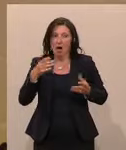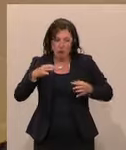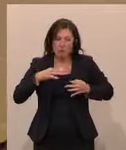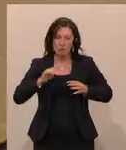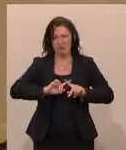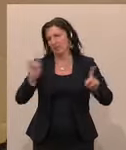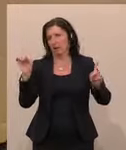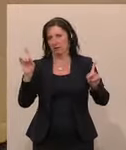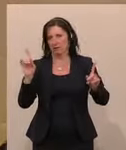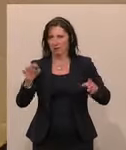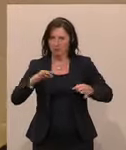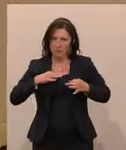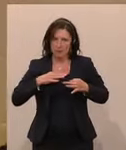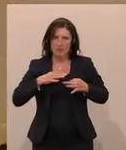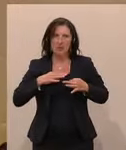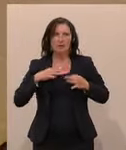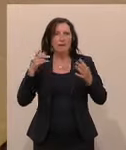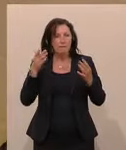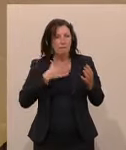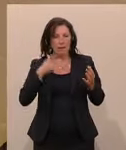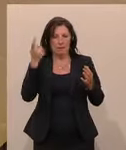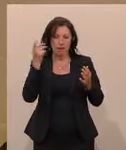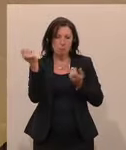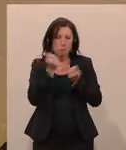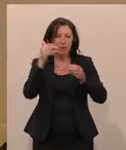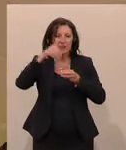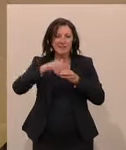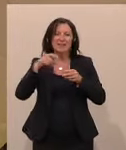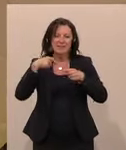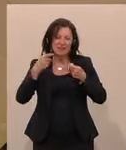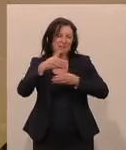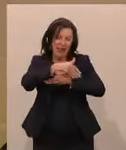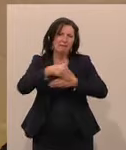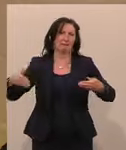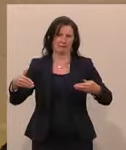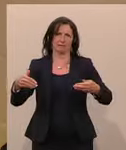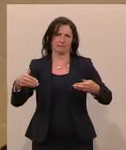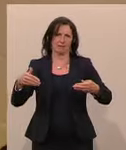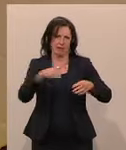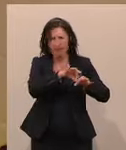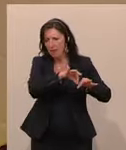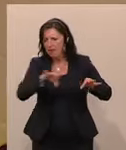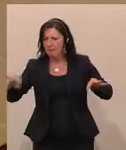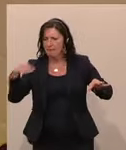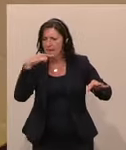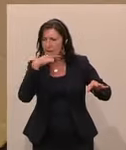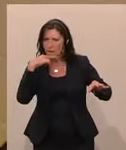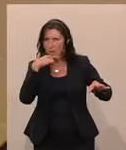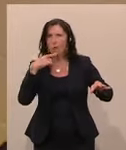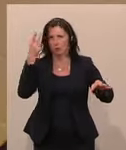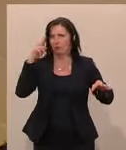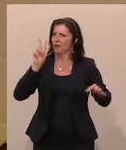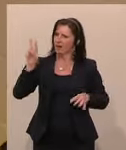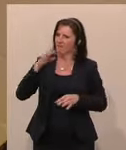es meiner Meinung nach rote Linien gibt in der Politik und dass diese rote Linien zu Recht, auch gebe ich Ihnen recht, Herr